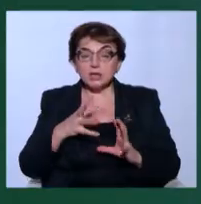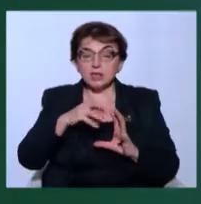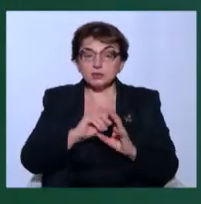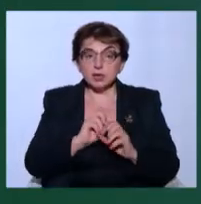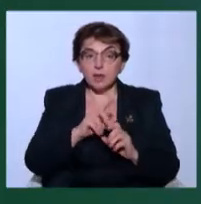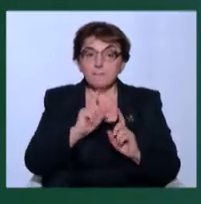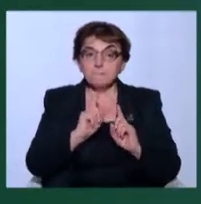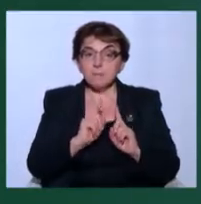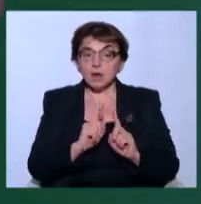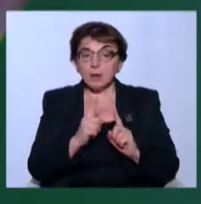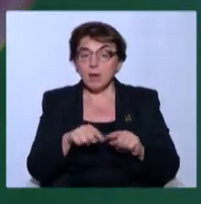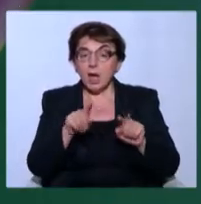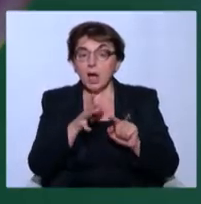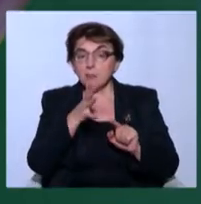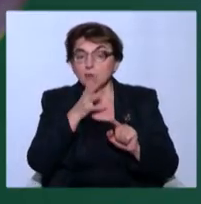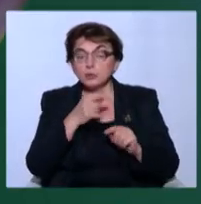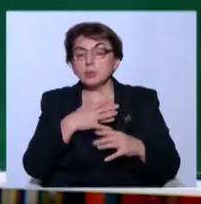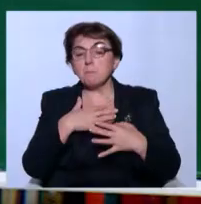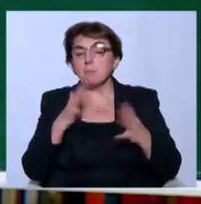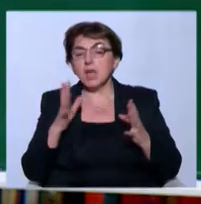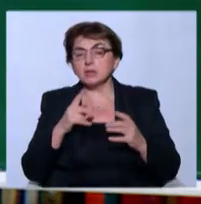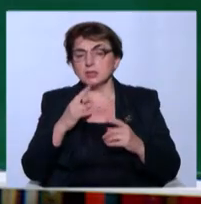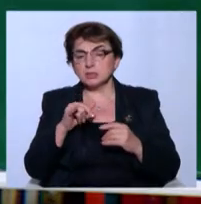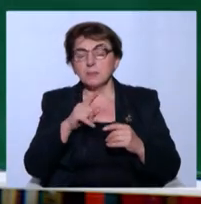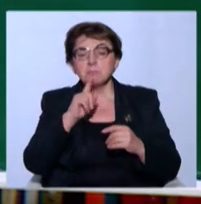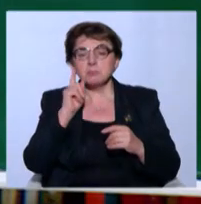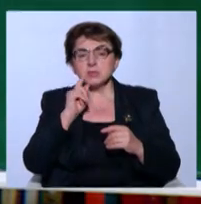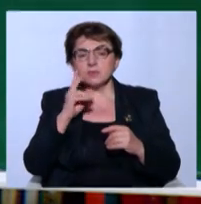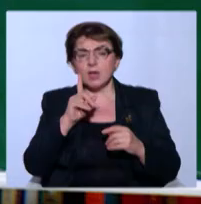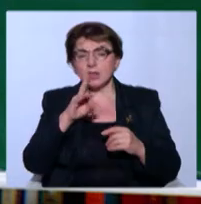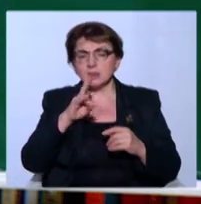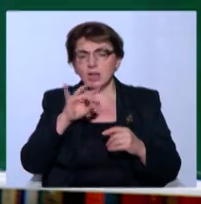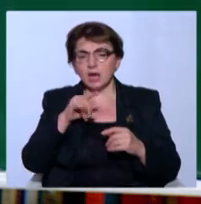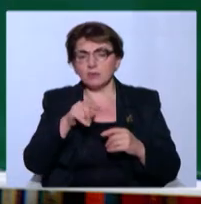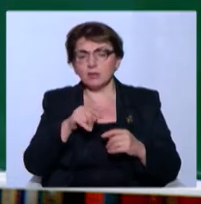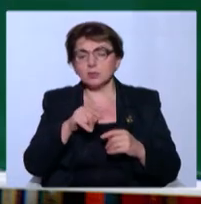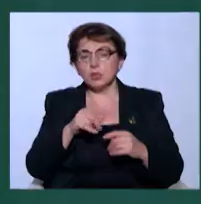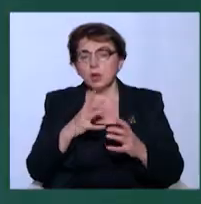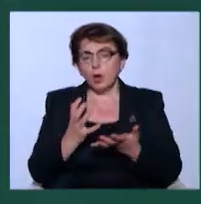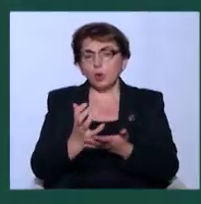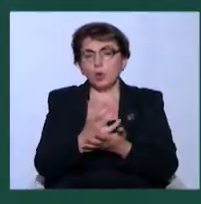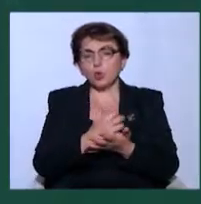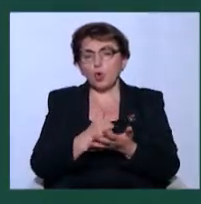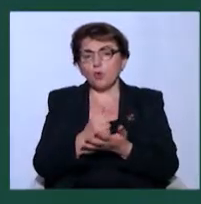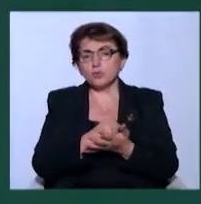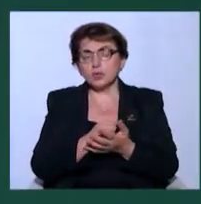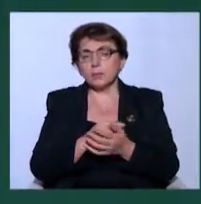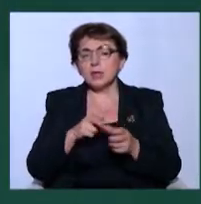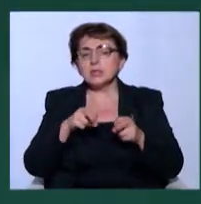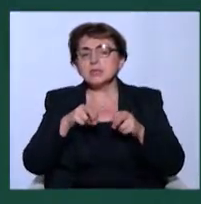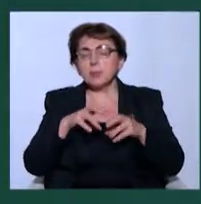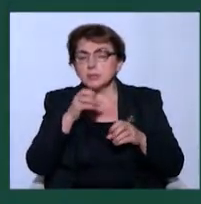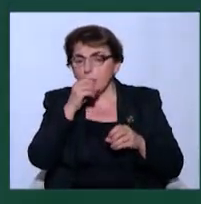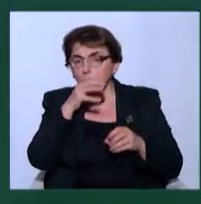გაჩვენეთ, მაგრამ ამავდროულად ჭარბი ნაღველი, ეხლა გაჩვენებთ, ჭარბი ნაღველი გროვდება ნაღვლის